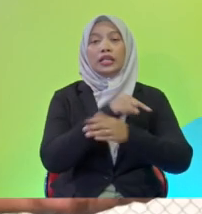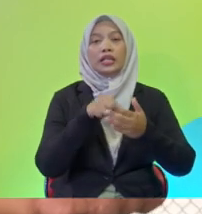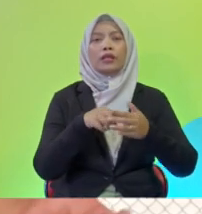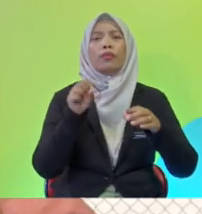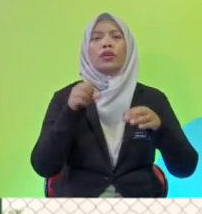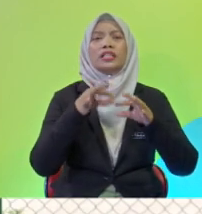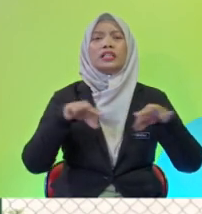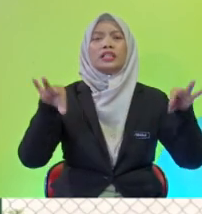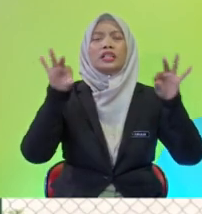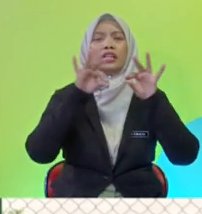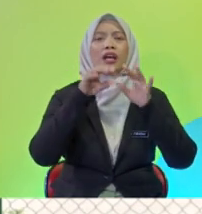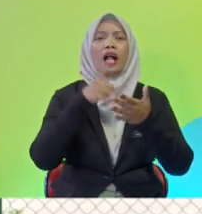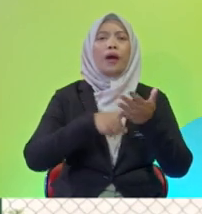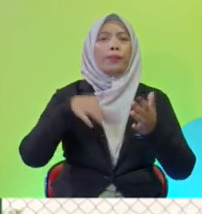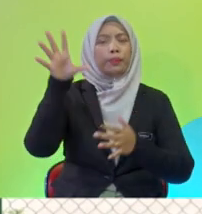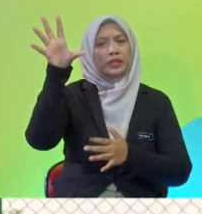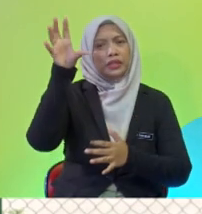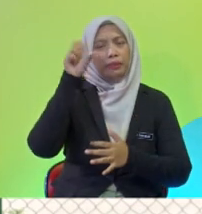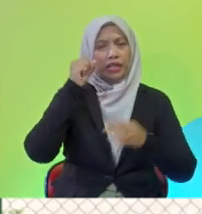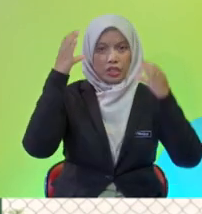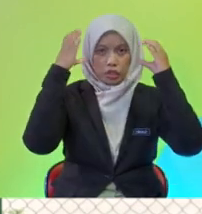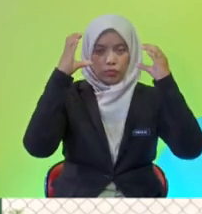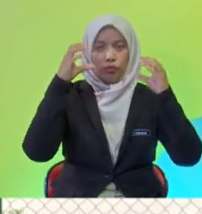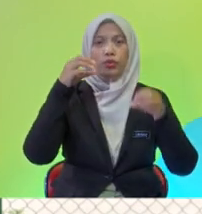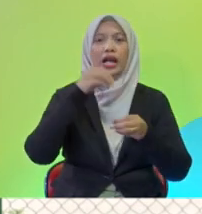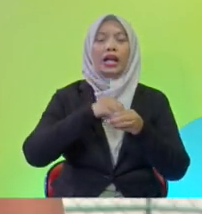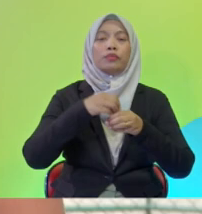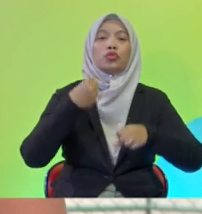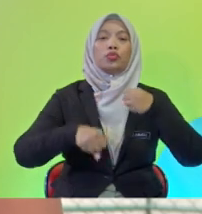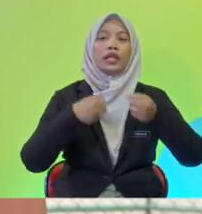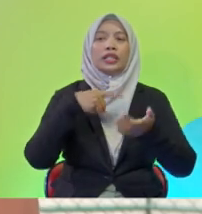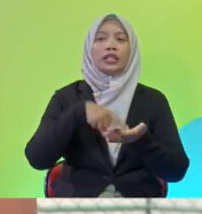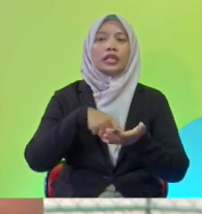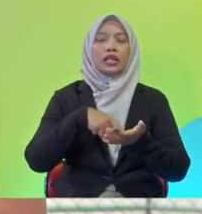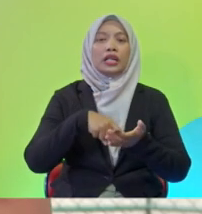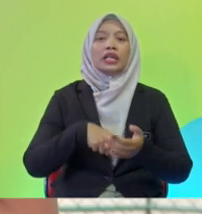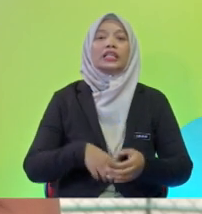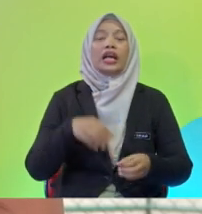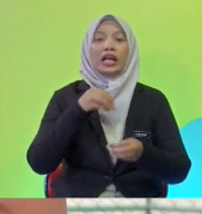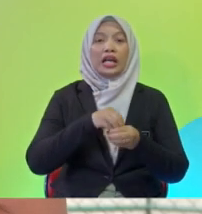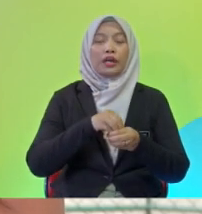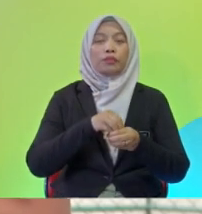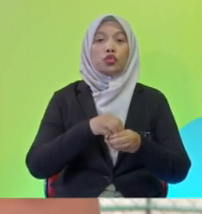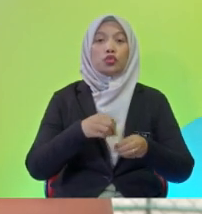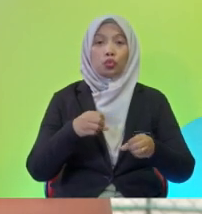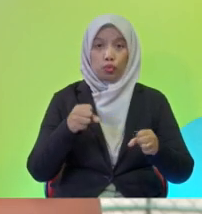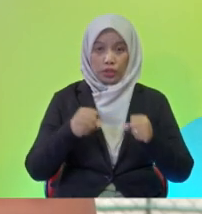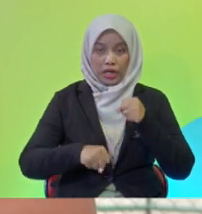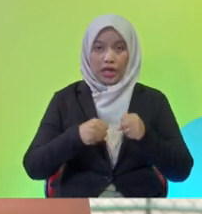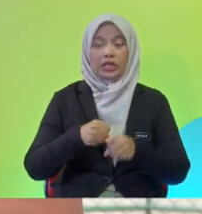cerita ke tak apakah pencapaian terbaik cikgu dalam sukan ini cikgu? Baiklah, dalam sukan dodgeball ini